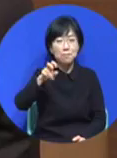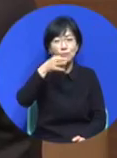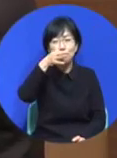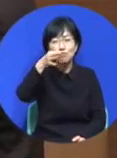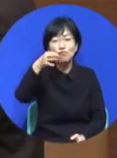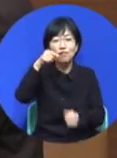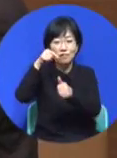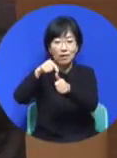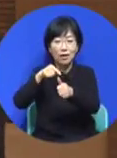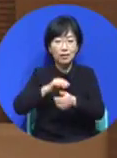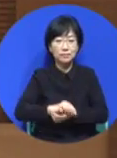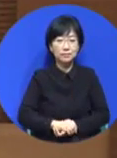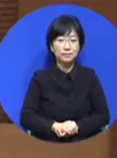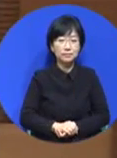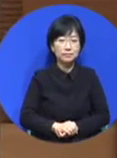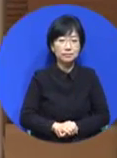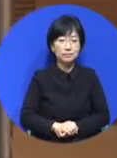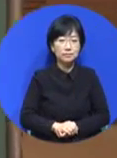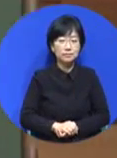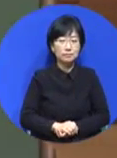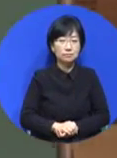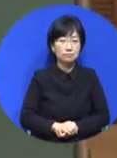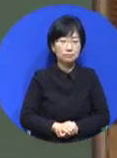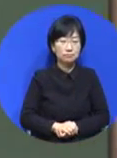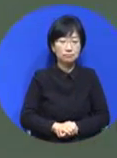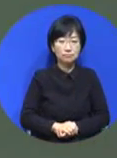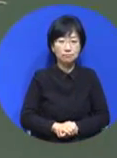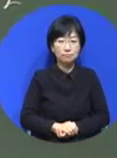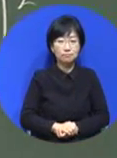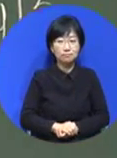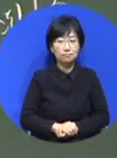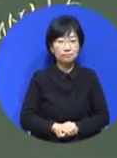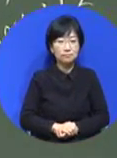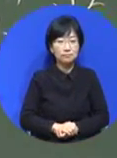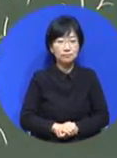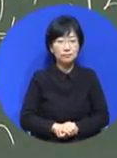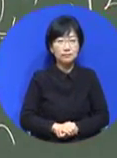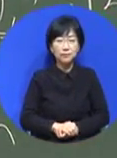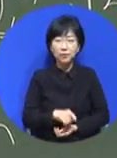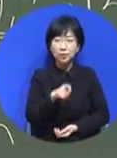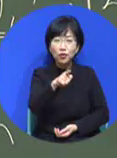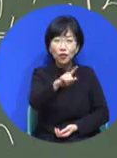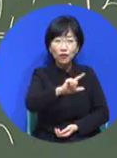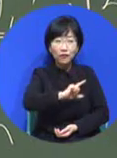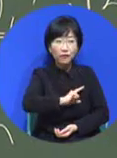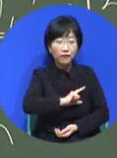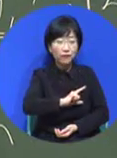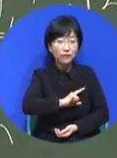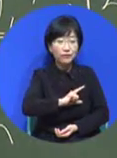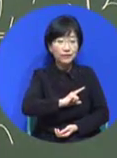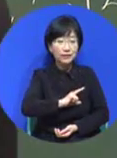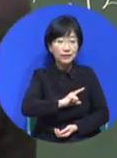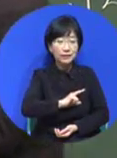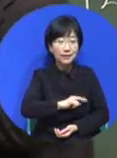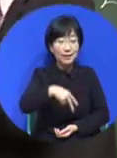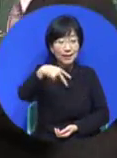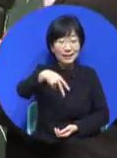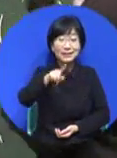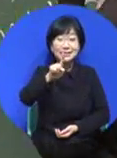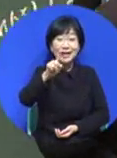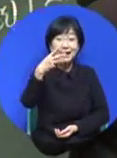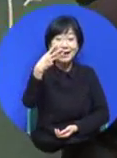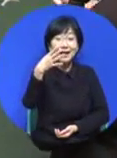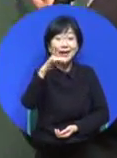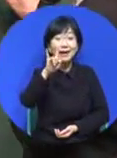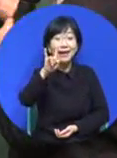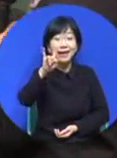will be Abraham. 하시다는 아브라함 보고요. He said that. 네 이름을 사례라고 하지